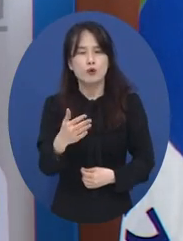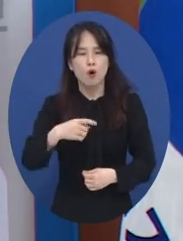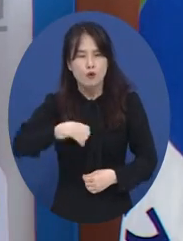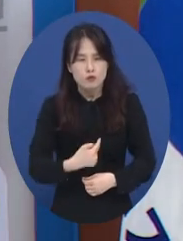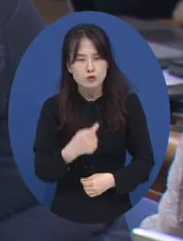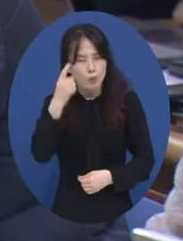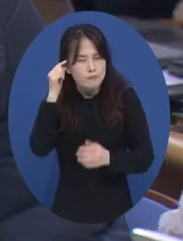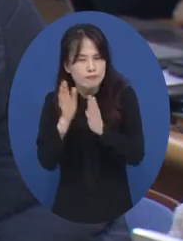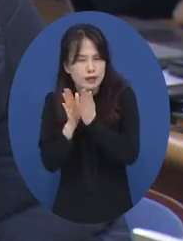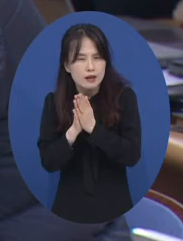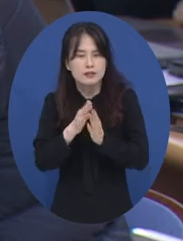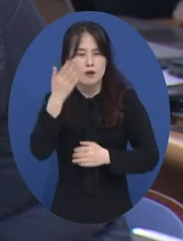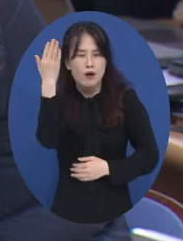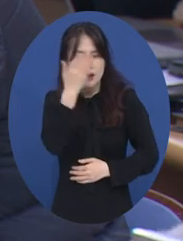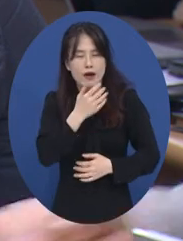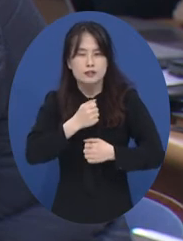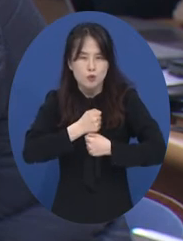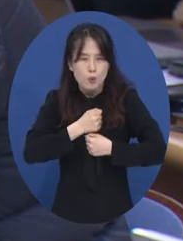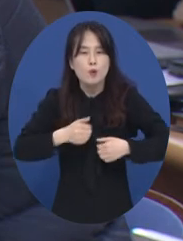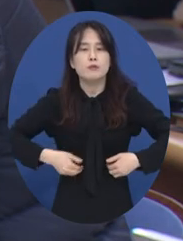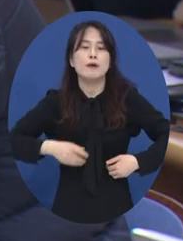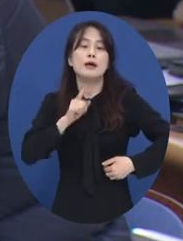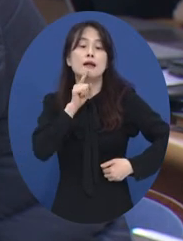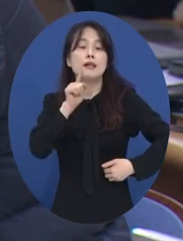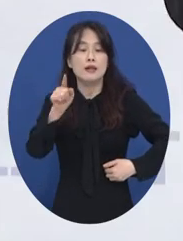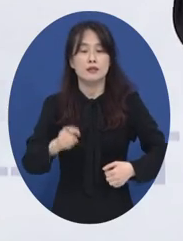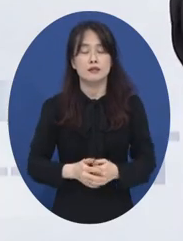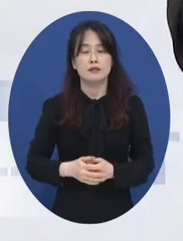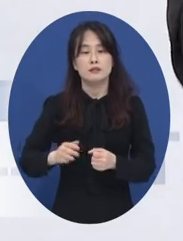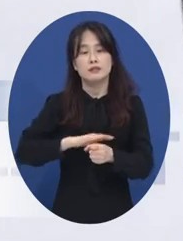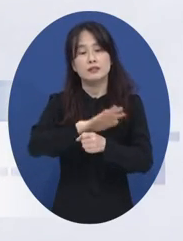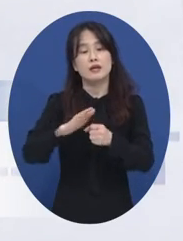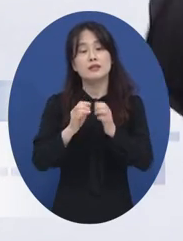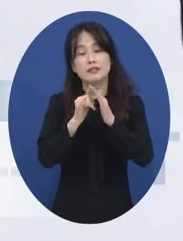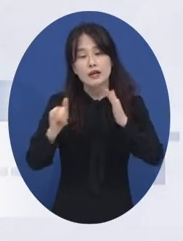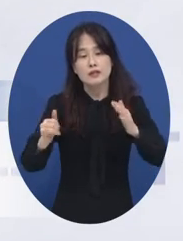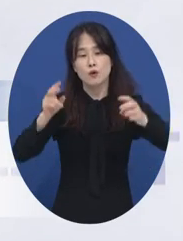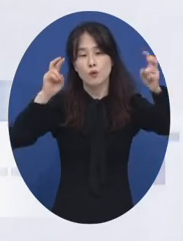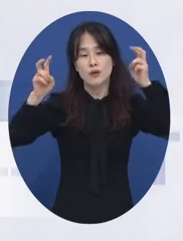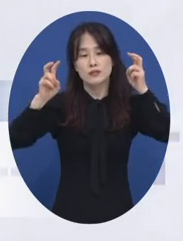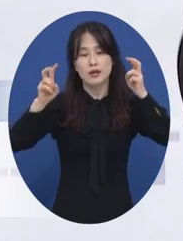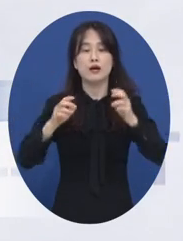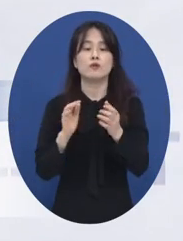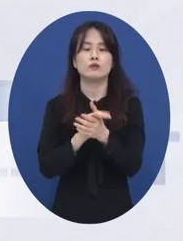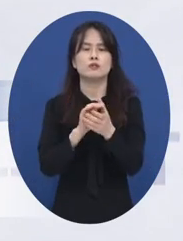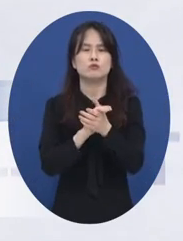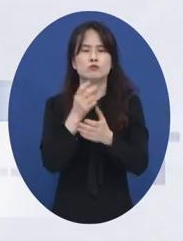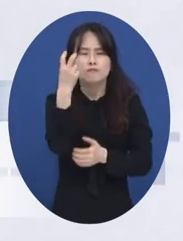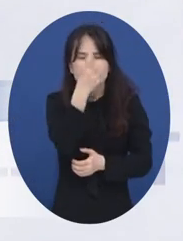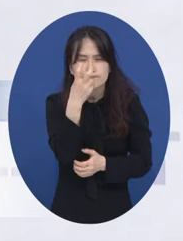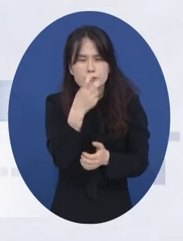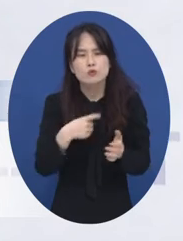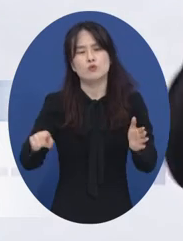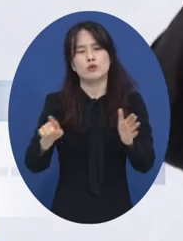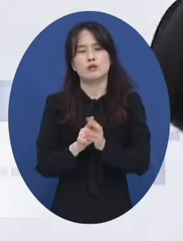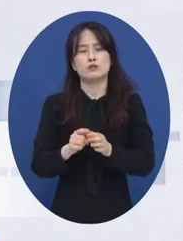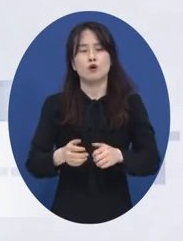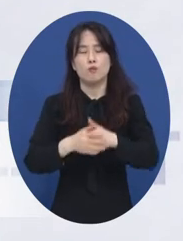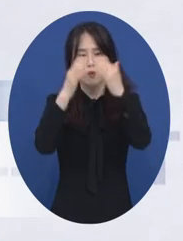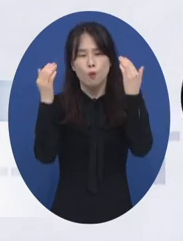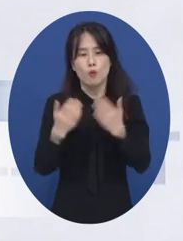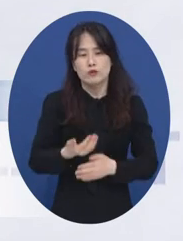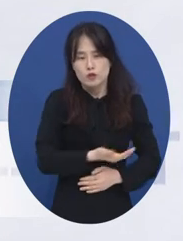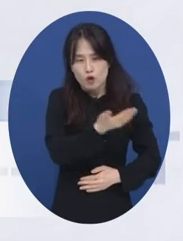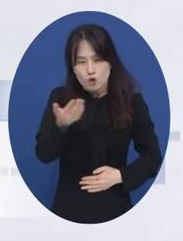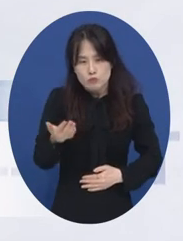며 스스로 방에게 주체가 돼야 한다 고 강조했습니다 사랑하는 가족 직장 분뇨 친구들 지키기 위해 흥미로운